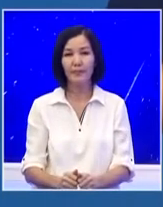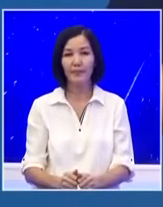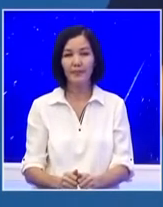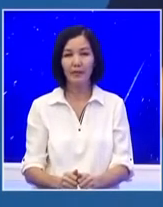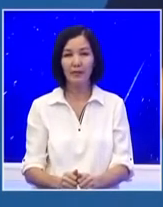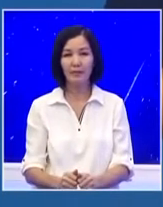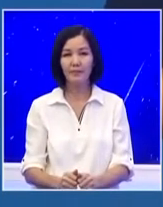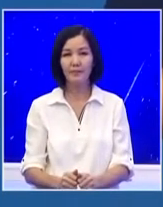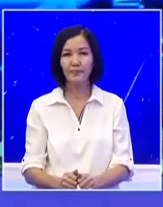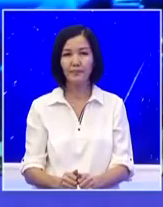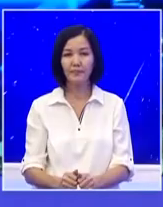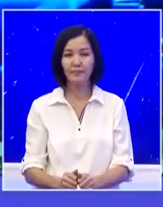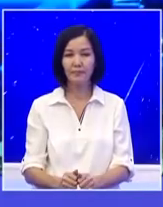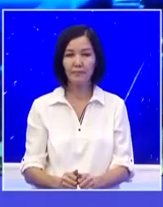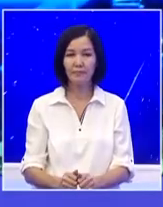телеарнасы.